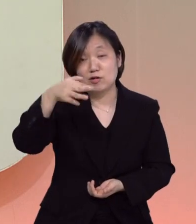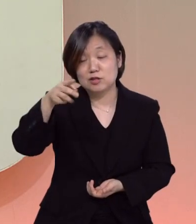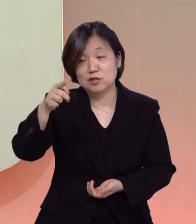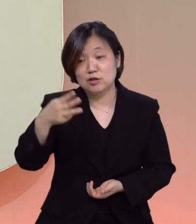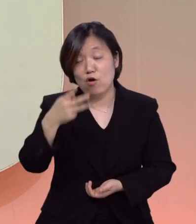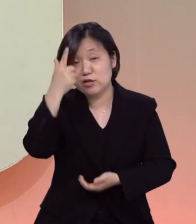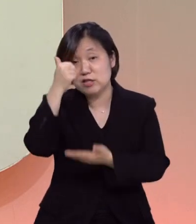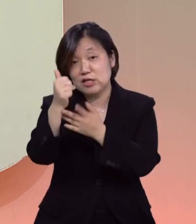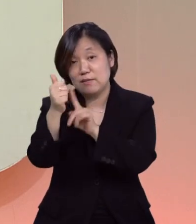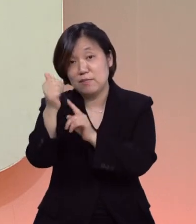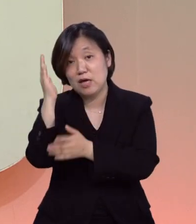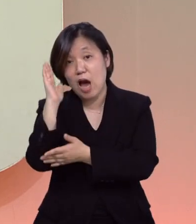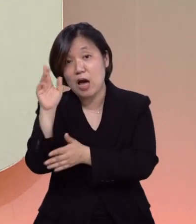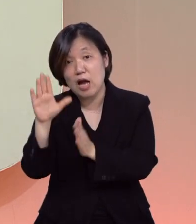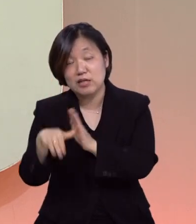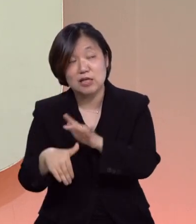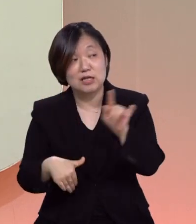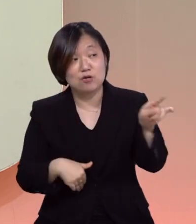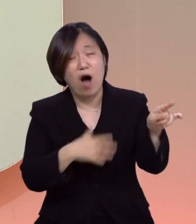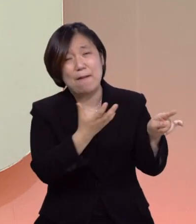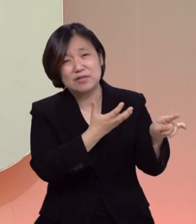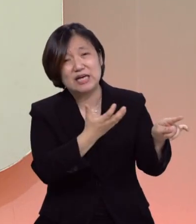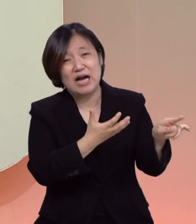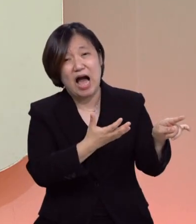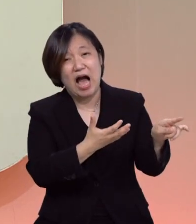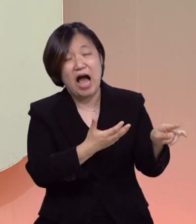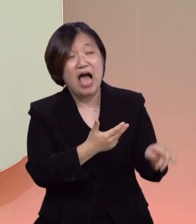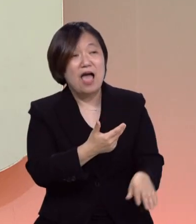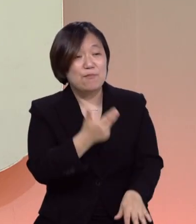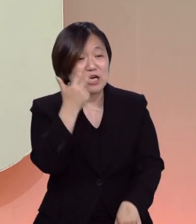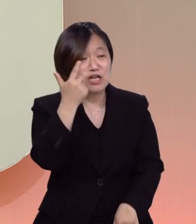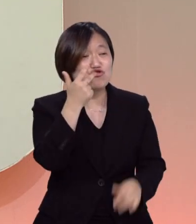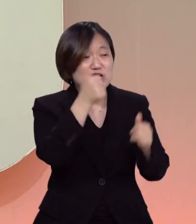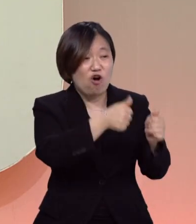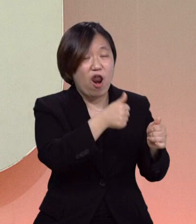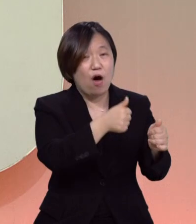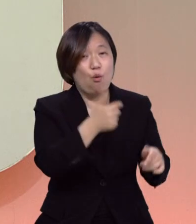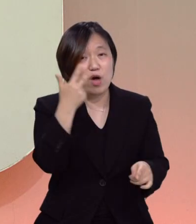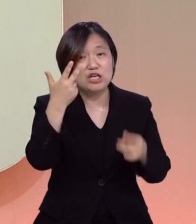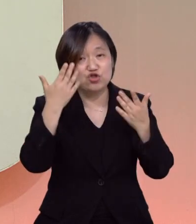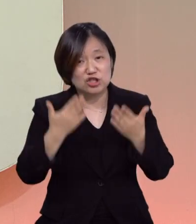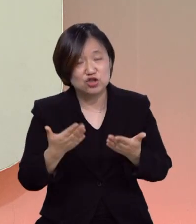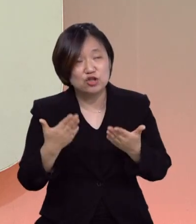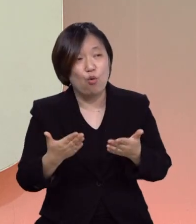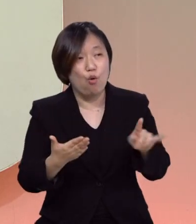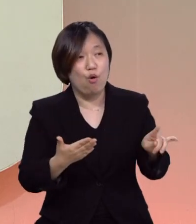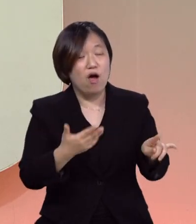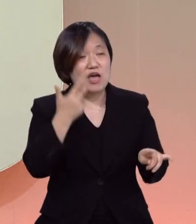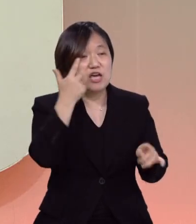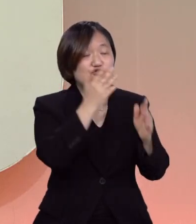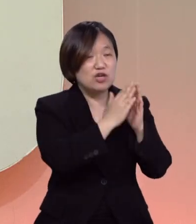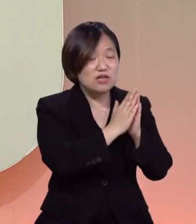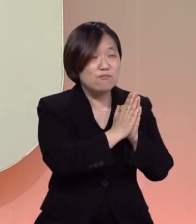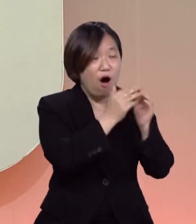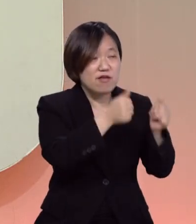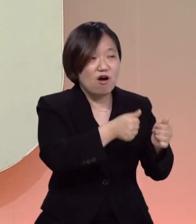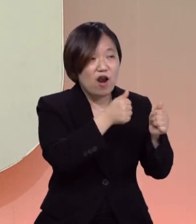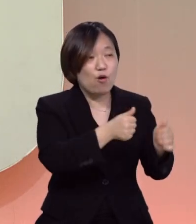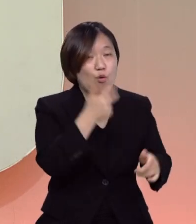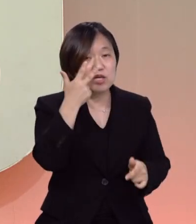절을 하고 일주일은 쉬고 일주일은 절을 해라 그렇게 49일을 맞춰라 했는데 몸에 힘이 딱